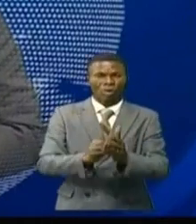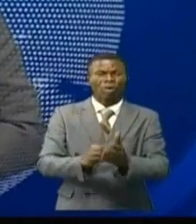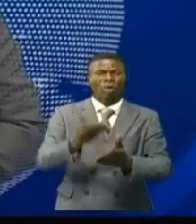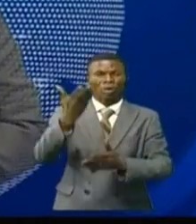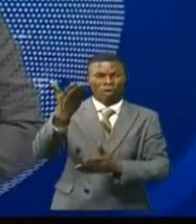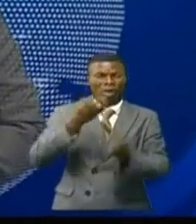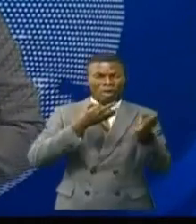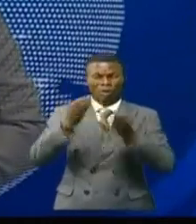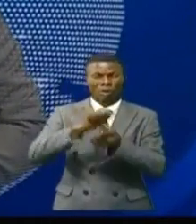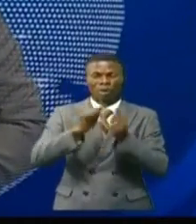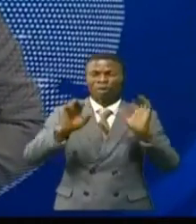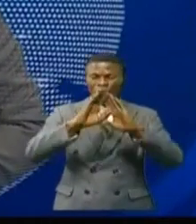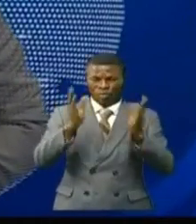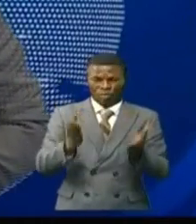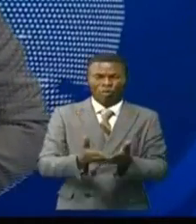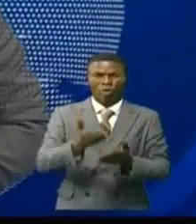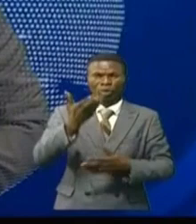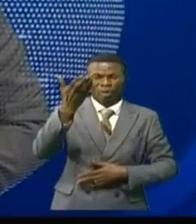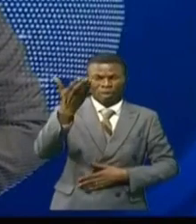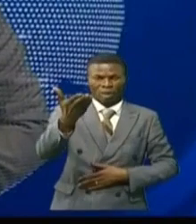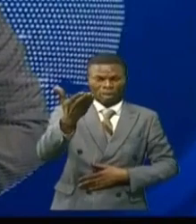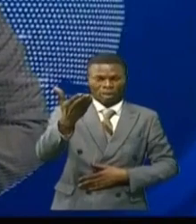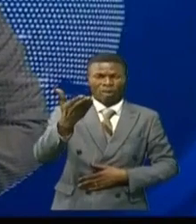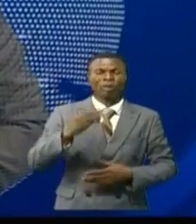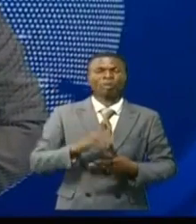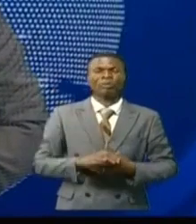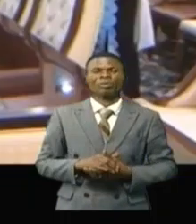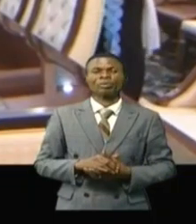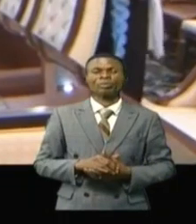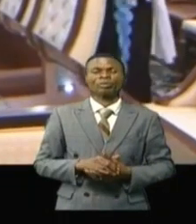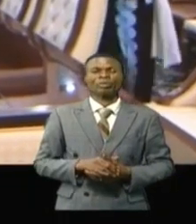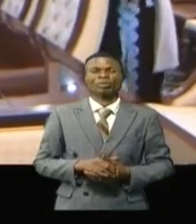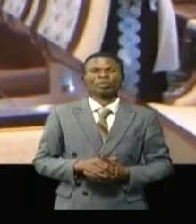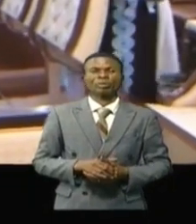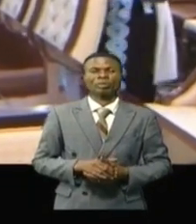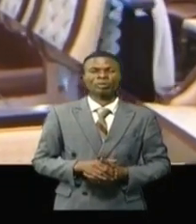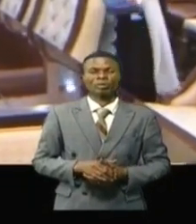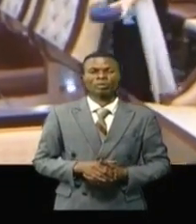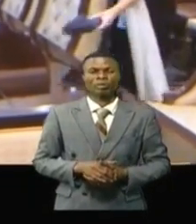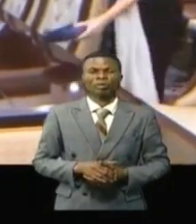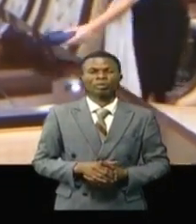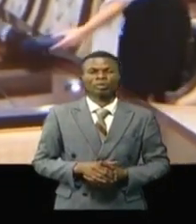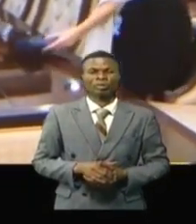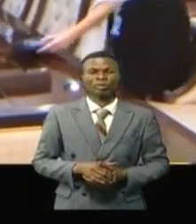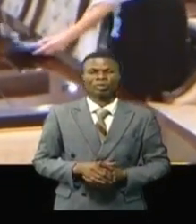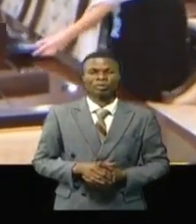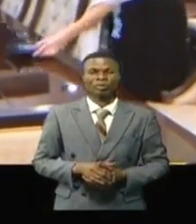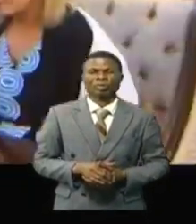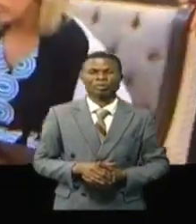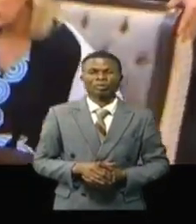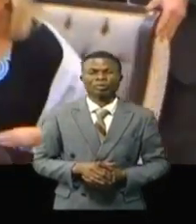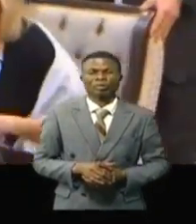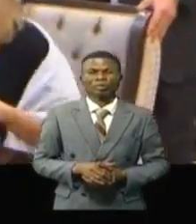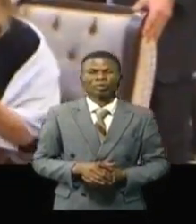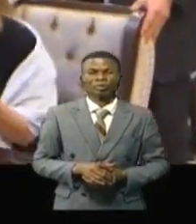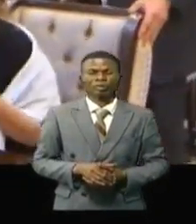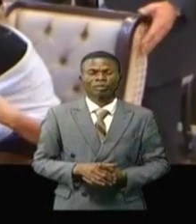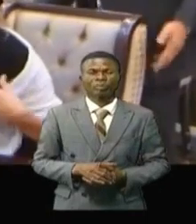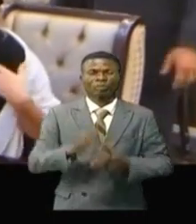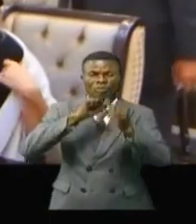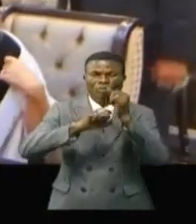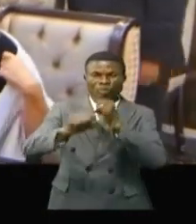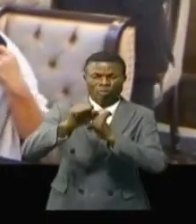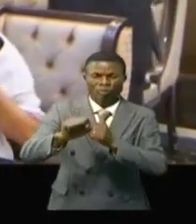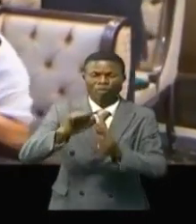Pierre Kibambe nous en parlent en large dans ce reportage. Sensibiliser sur